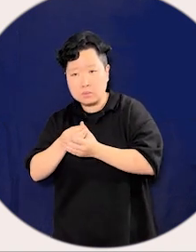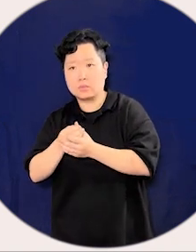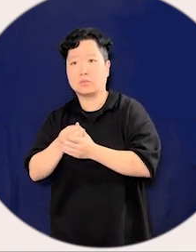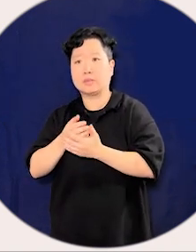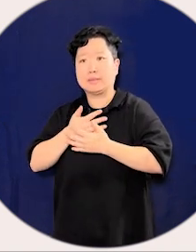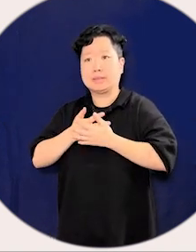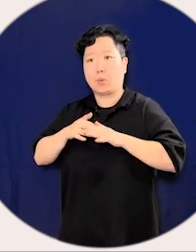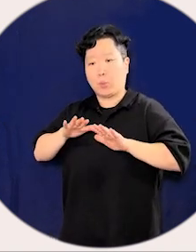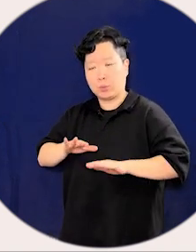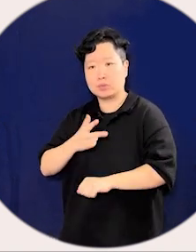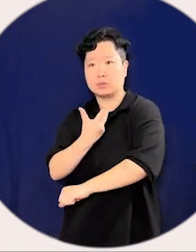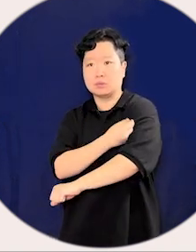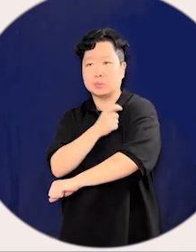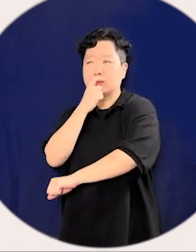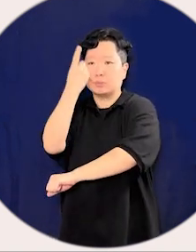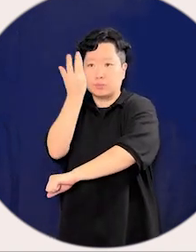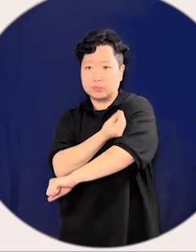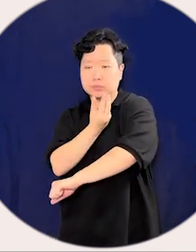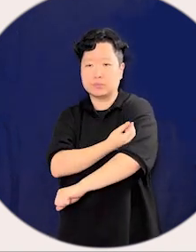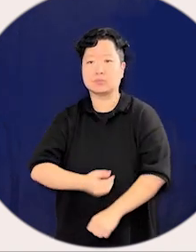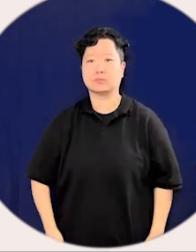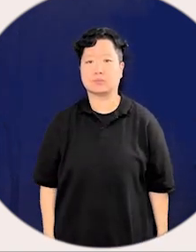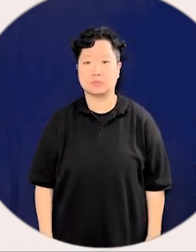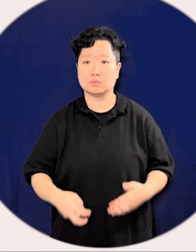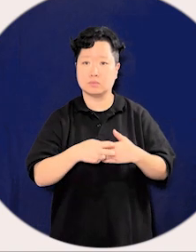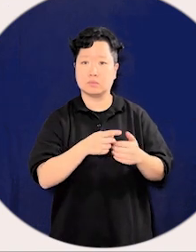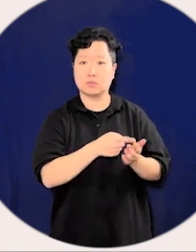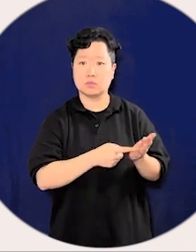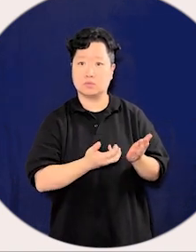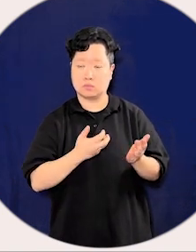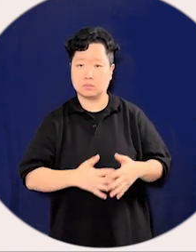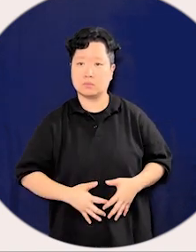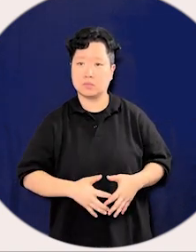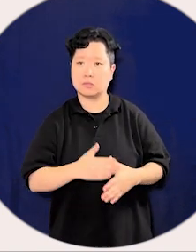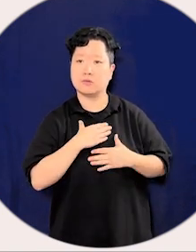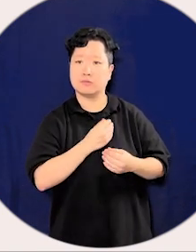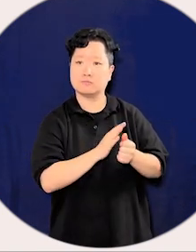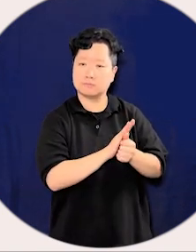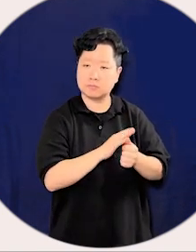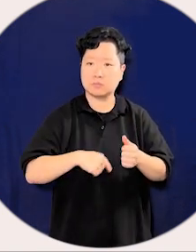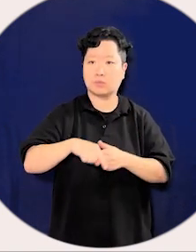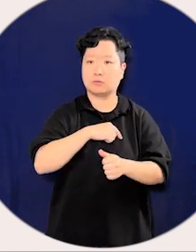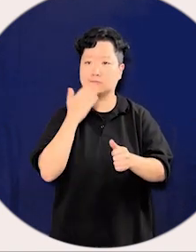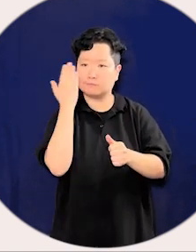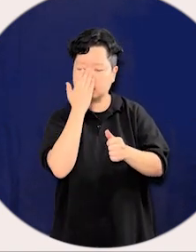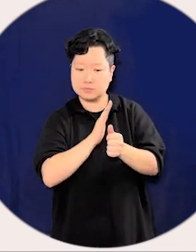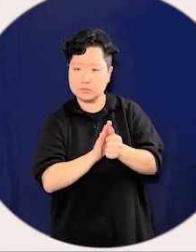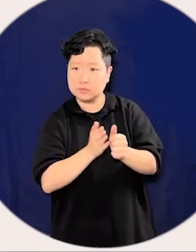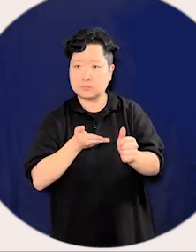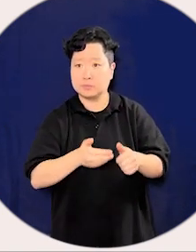사용하고 진정제를 사용하여 정맥 마취를 합니다. 의료진은 수술의 전 과정이 편안한 환경에서